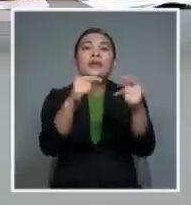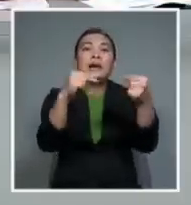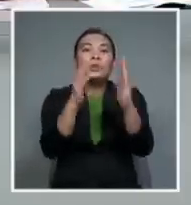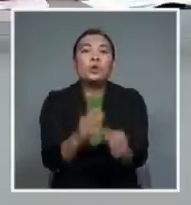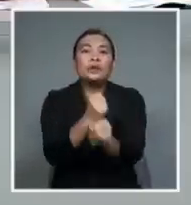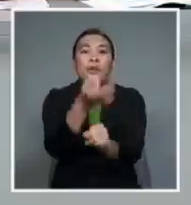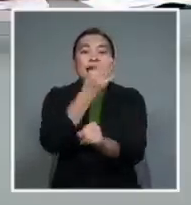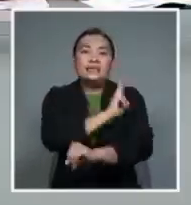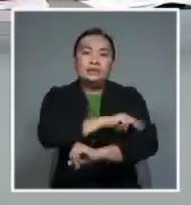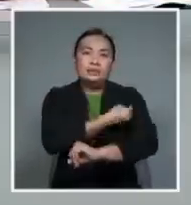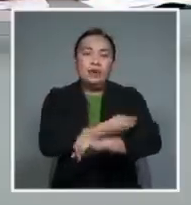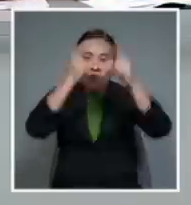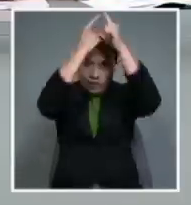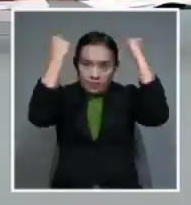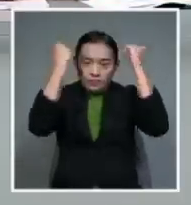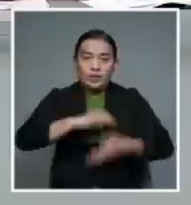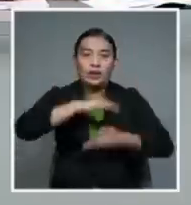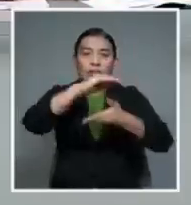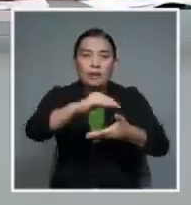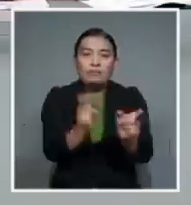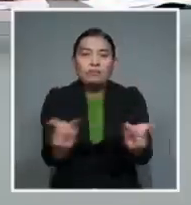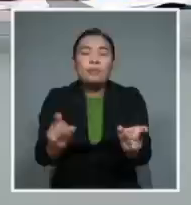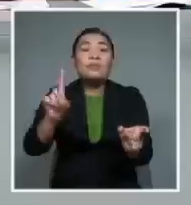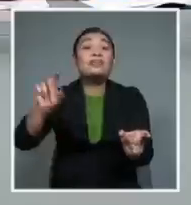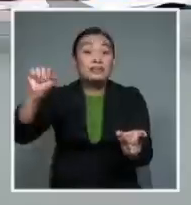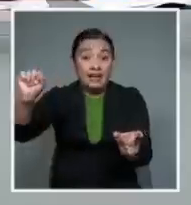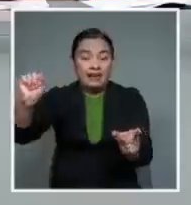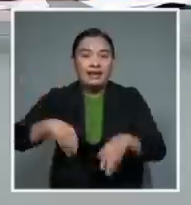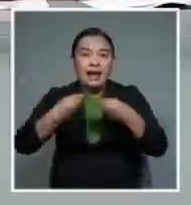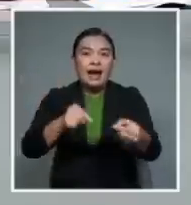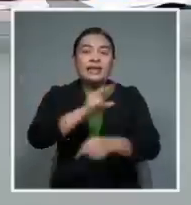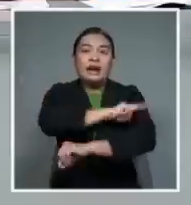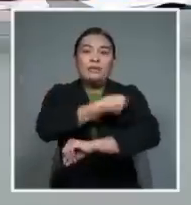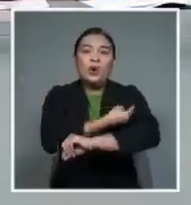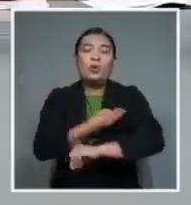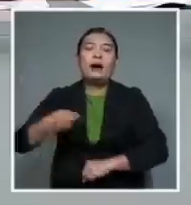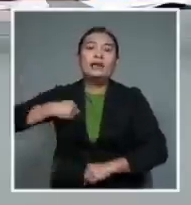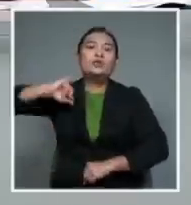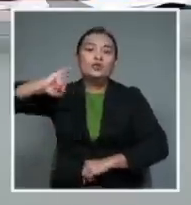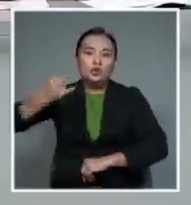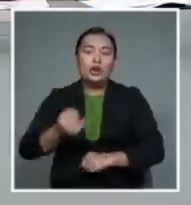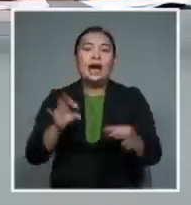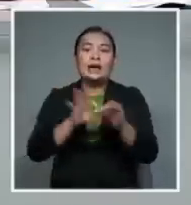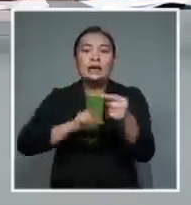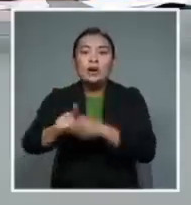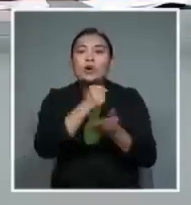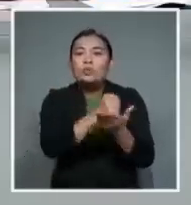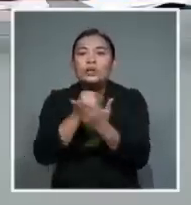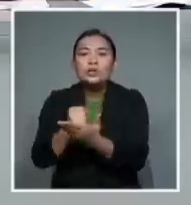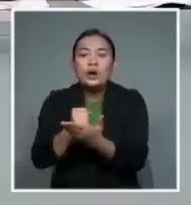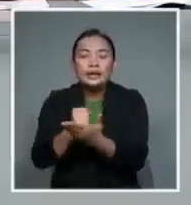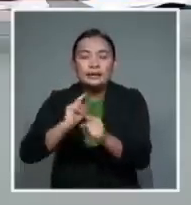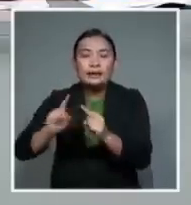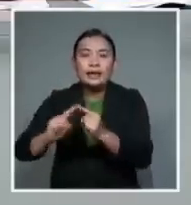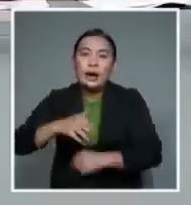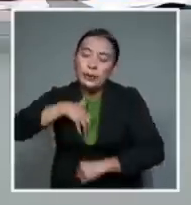คะส่งมอบล็อตแรกจำนวน 100,000 ชิ้นให้กับทางโรงพยาบาลจุฬาลงกรณ์สภากาชาดไทยค่ะก็เพื่อเป็นการบรรเทาความเดือดร้